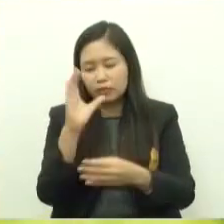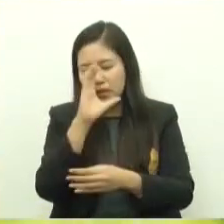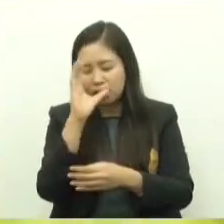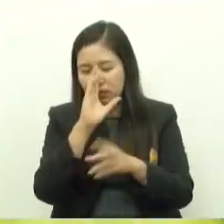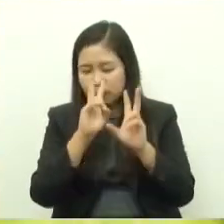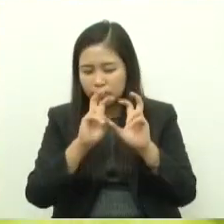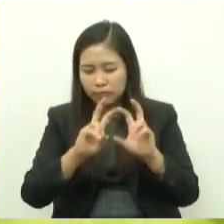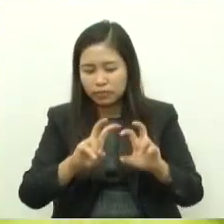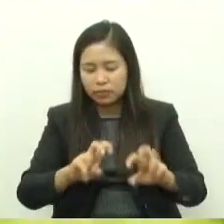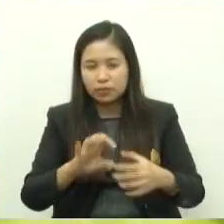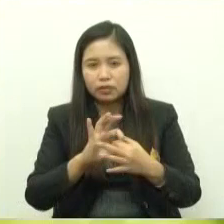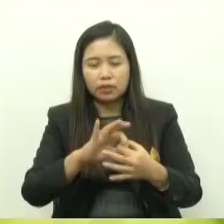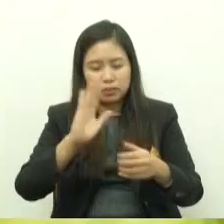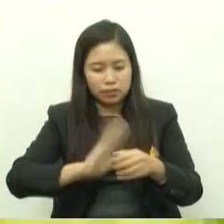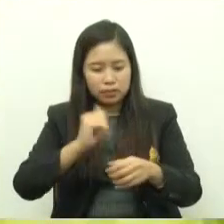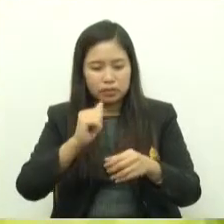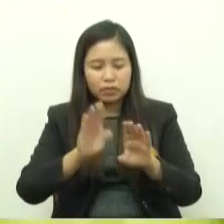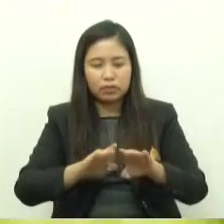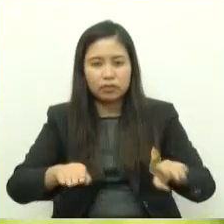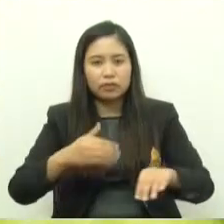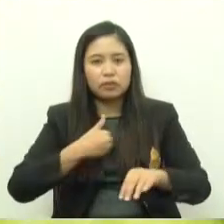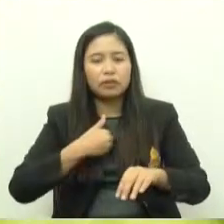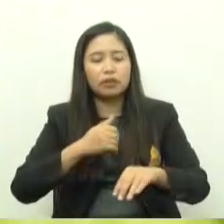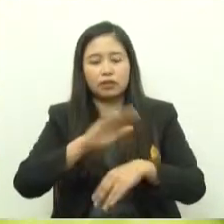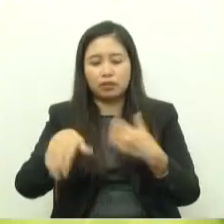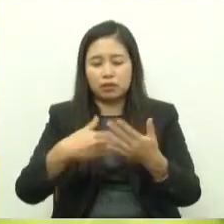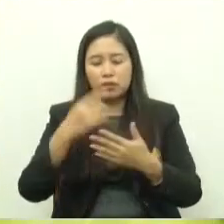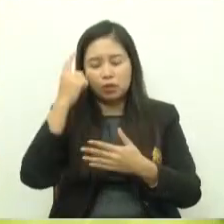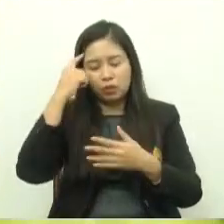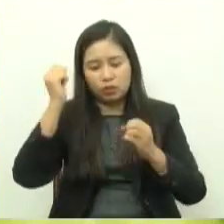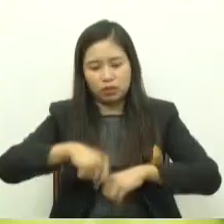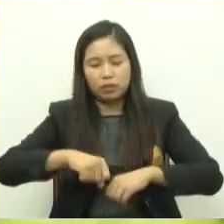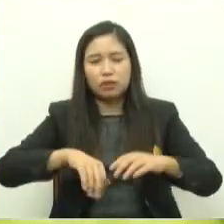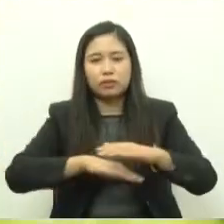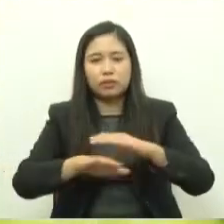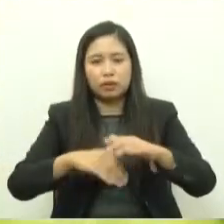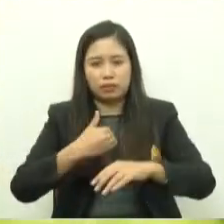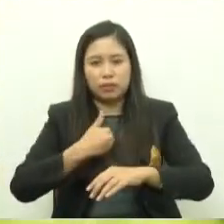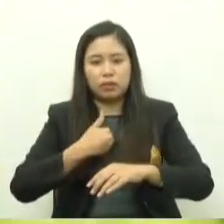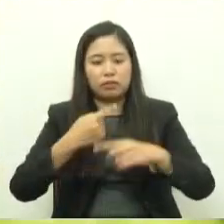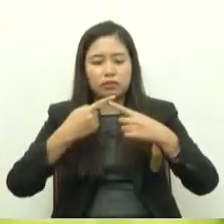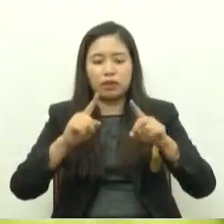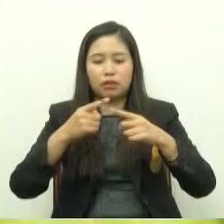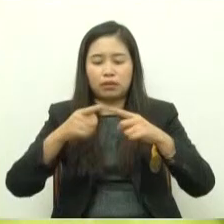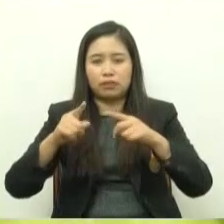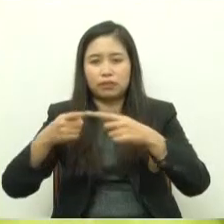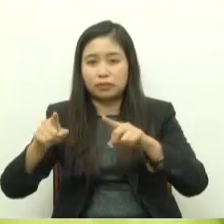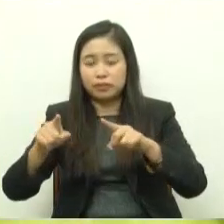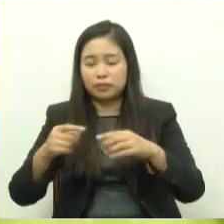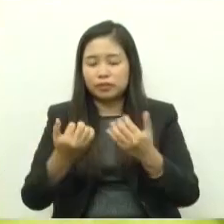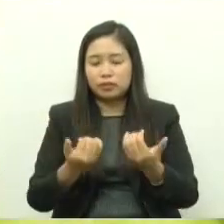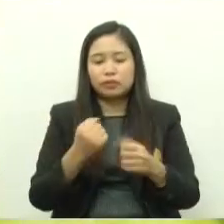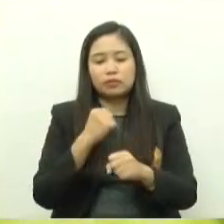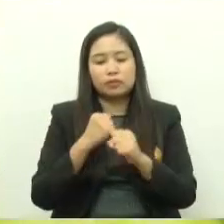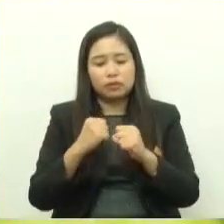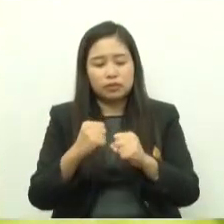ตัวเด็กนะคะซึ่งเด็กแต่ละคนนั้นมีความรู้ความสามารถมีพื้นฐานนะคะไม่เหมือนกันเราพยายามที่จะพาพวก